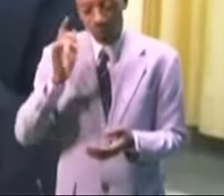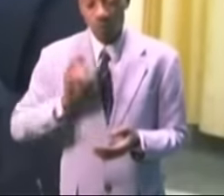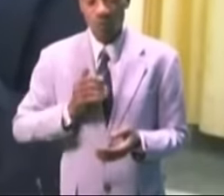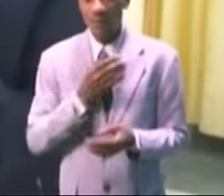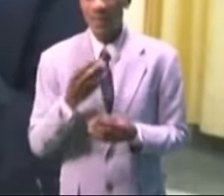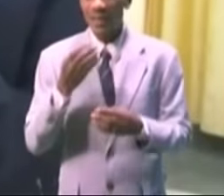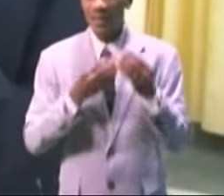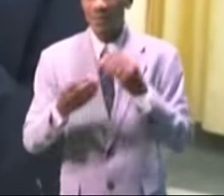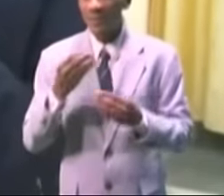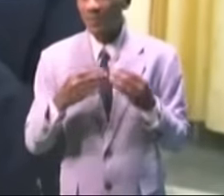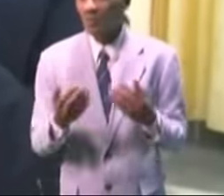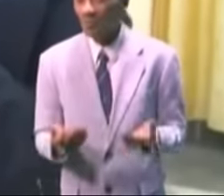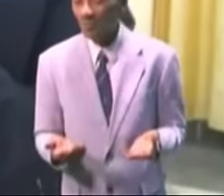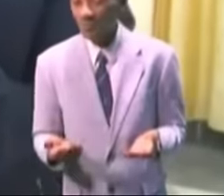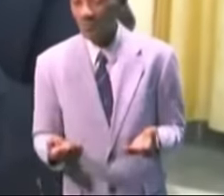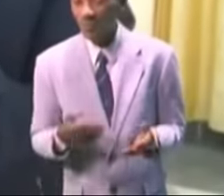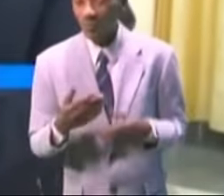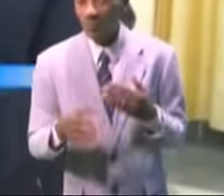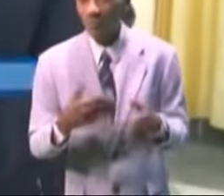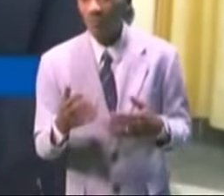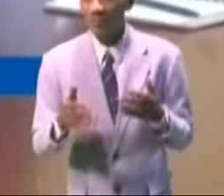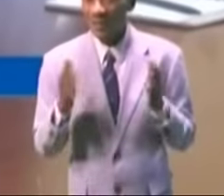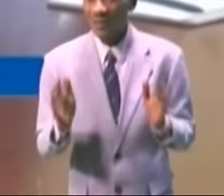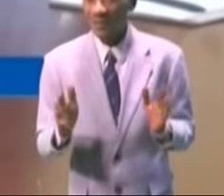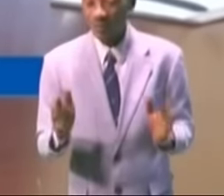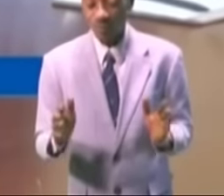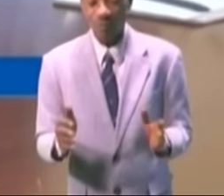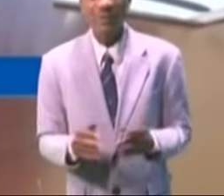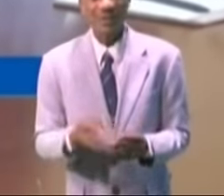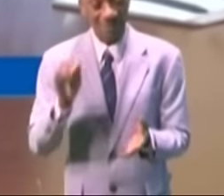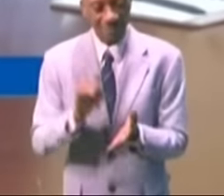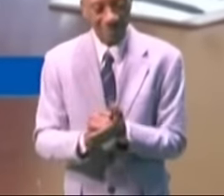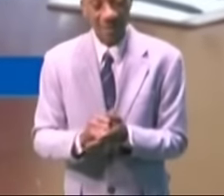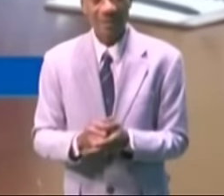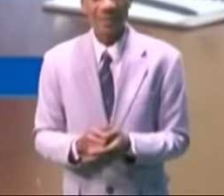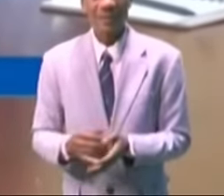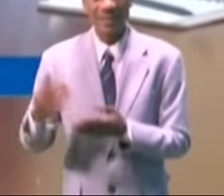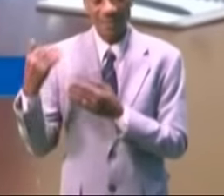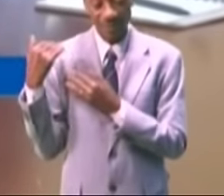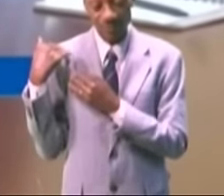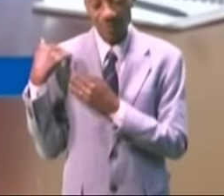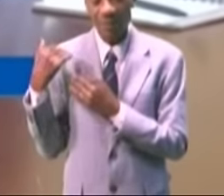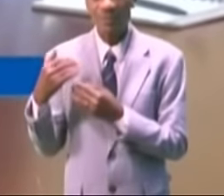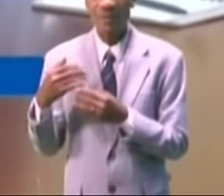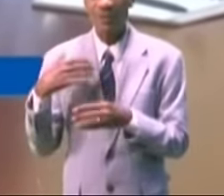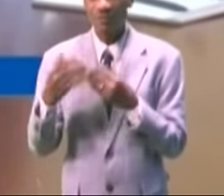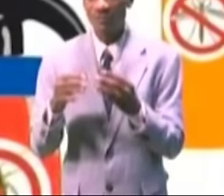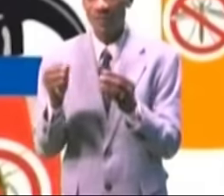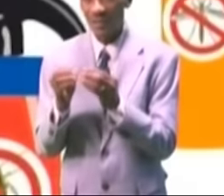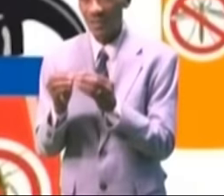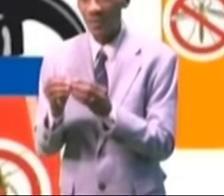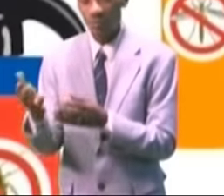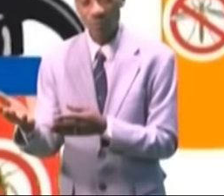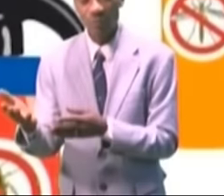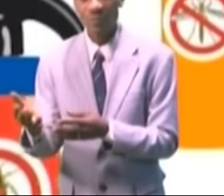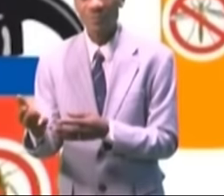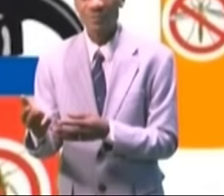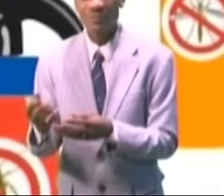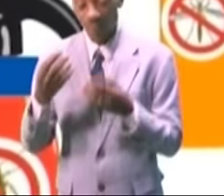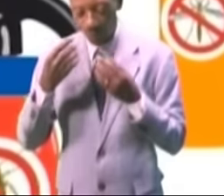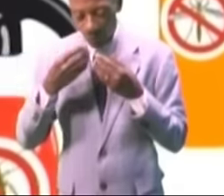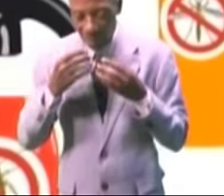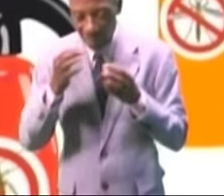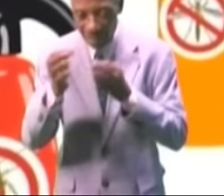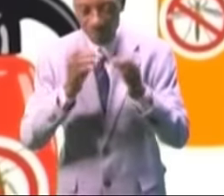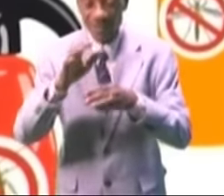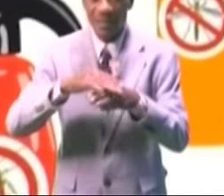Théophile Bemba a proposé qu'il y ait des études épidémiologiques pour déterminer l'incidence de ces pesticides sur la santé